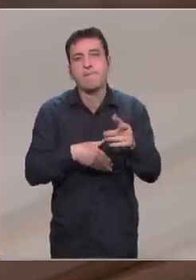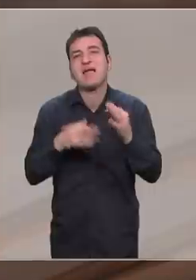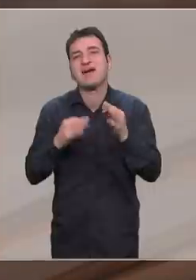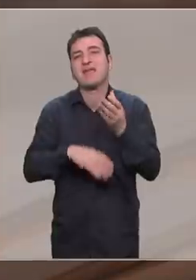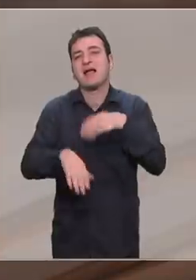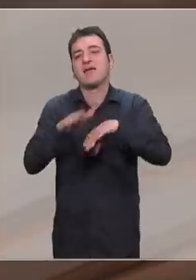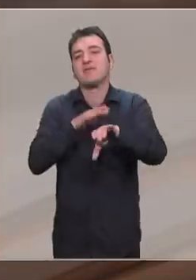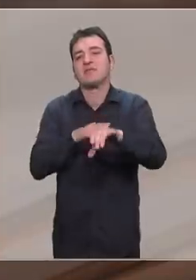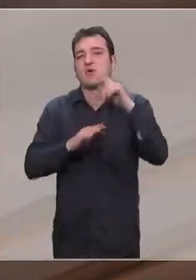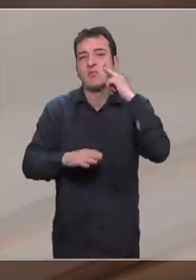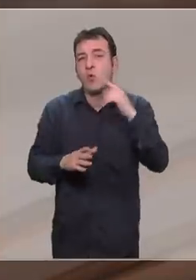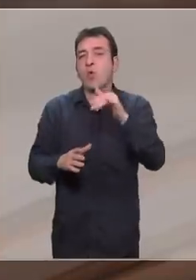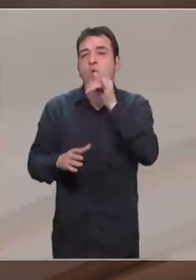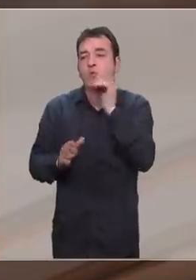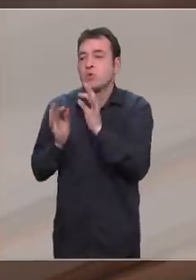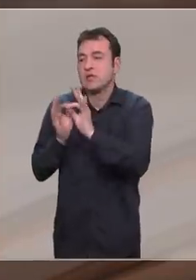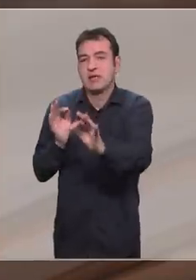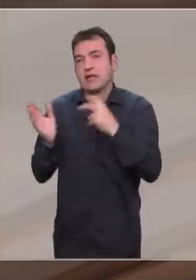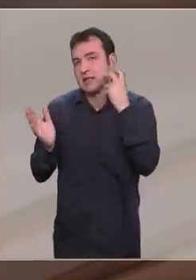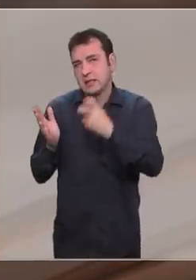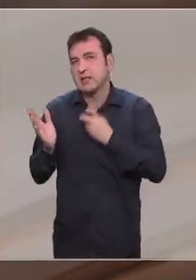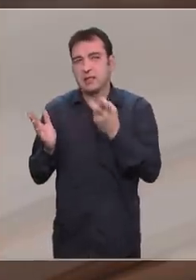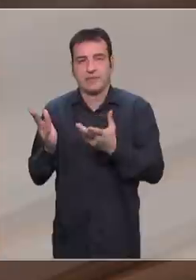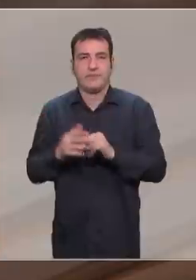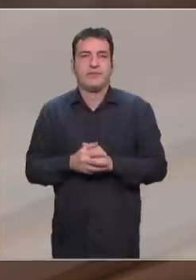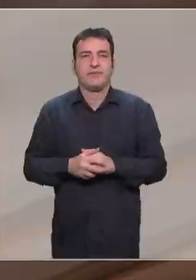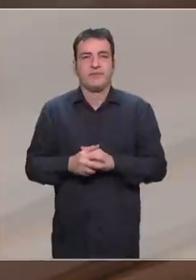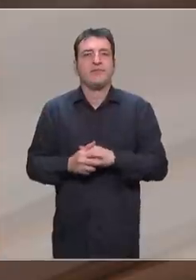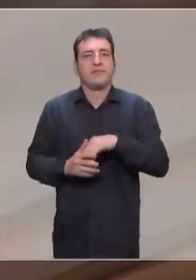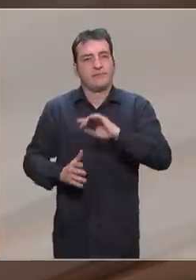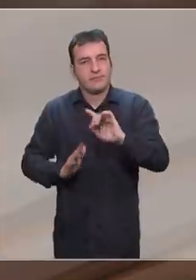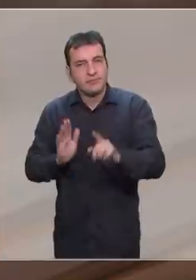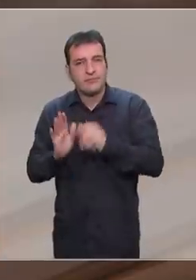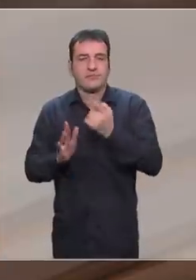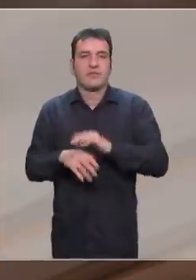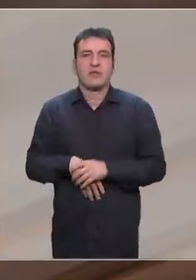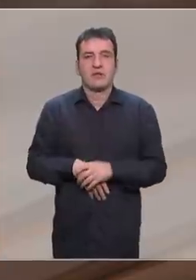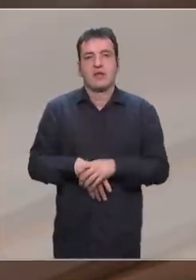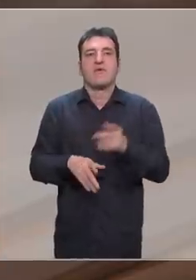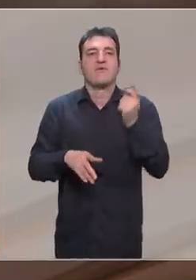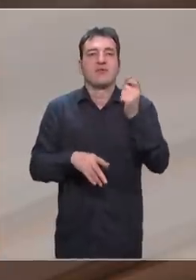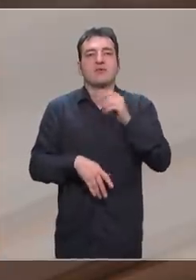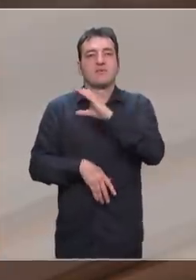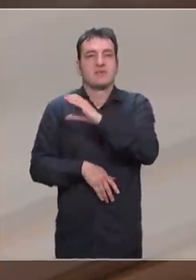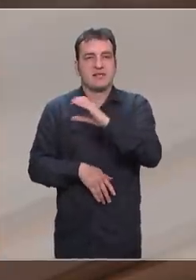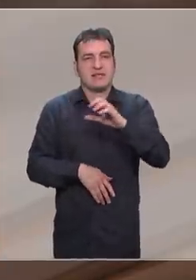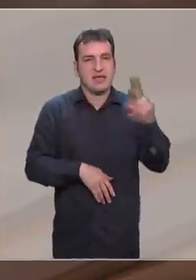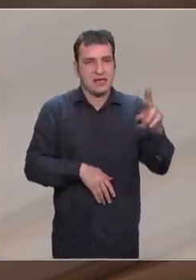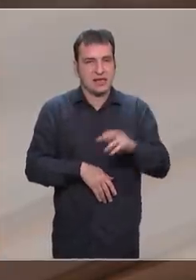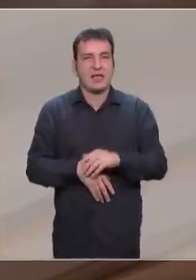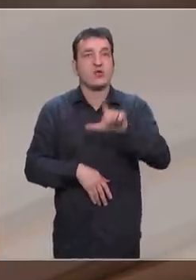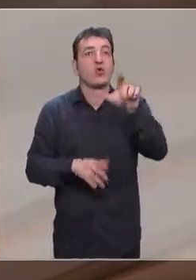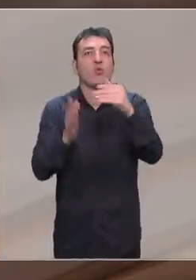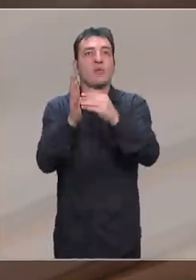termes de régénération et de petites lignes. Le financement de la généralisation des CCR à un horizon 2040. Le financement